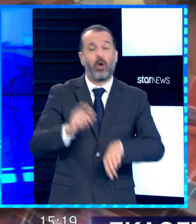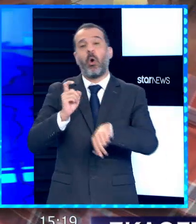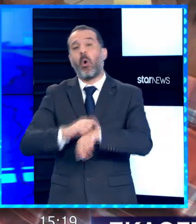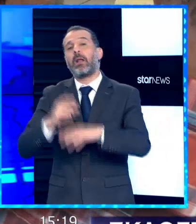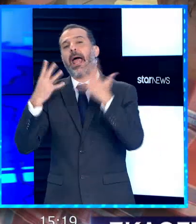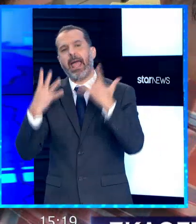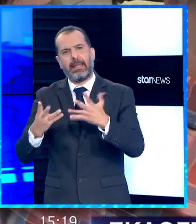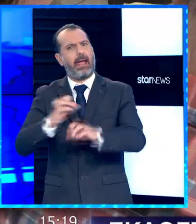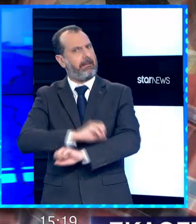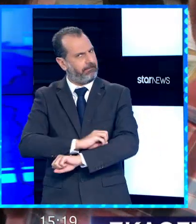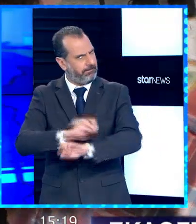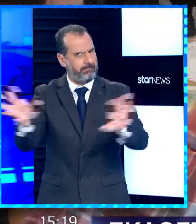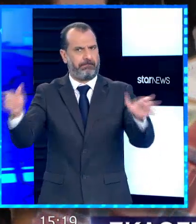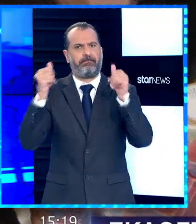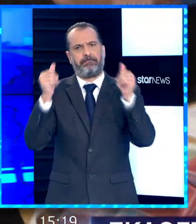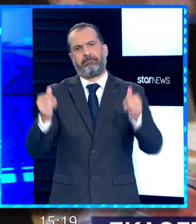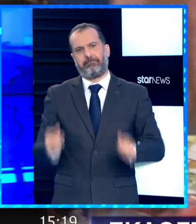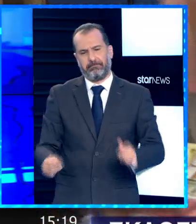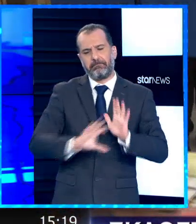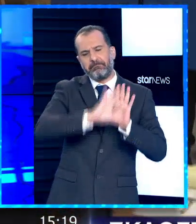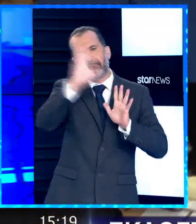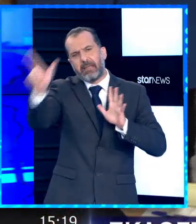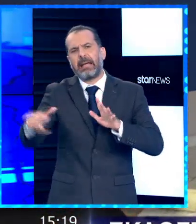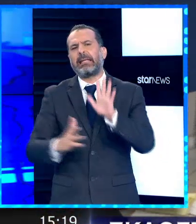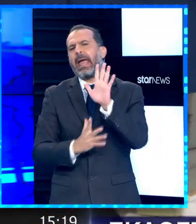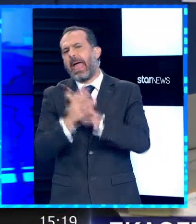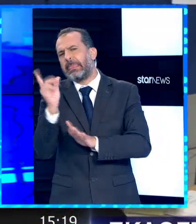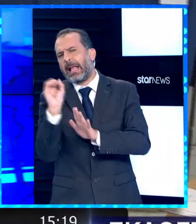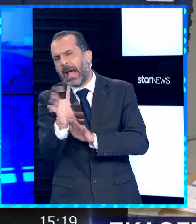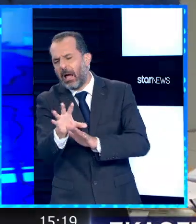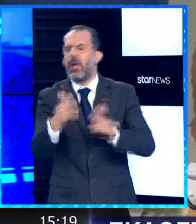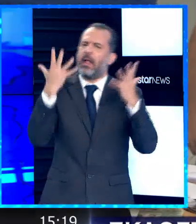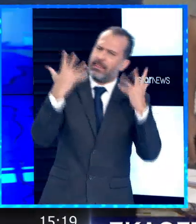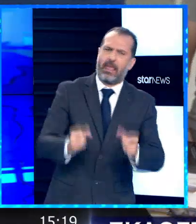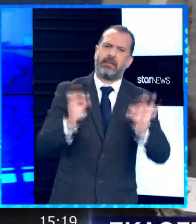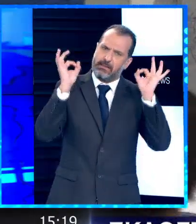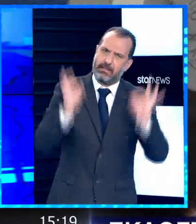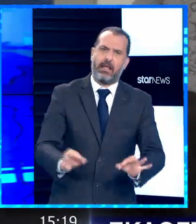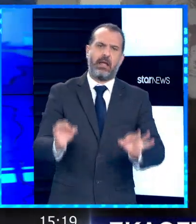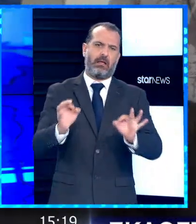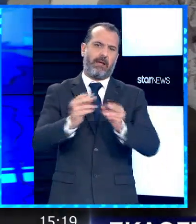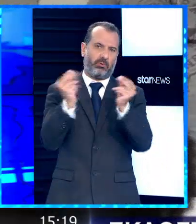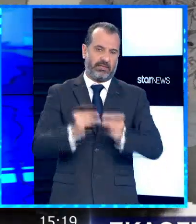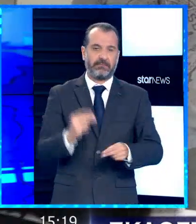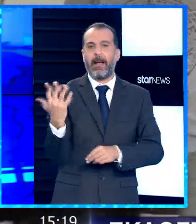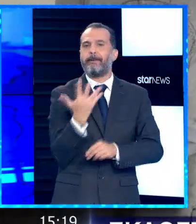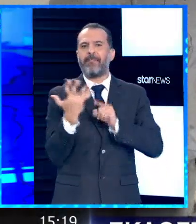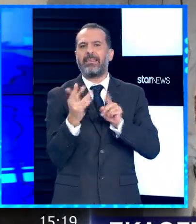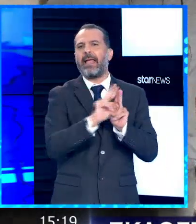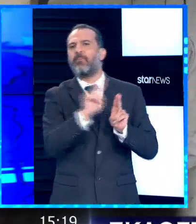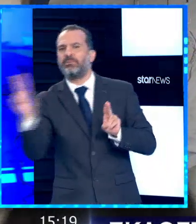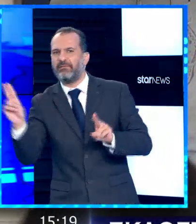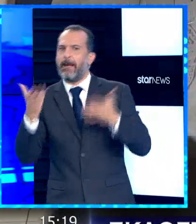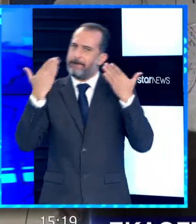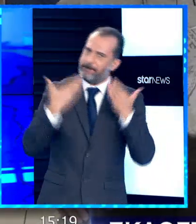πρώτο ασφαλές αποτέλεσμα και το αργότερο μέχρι τις 11 θα υπάρχει και το τελικό αποτέλεσμα. Και οι 5 υποψήφοι έχουν